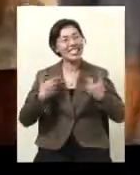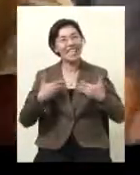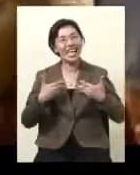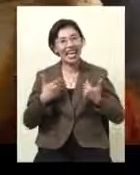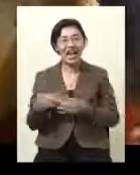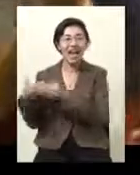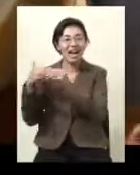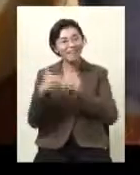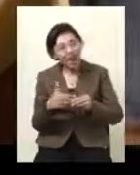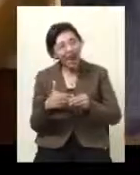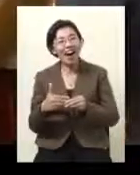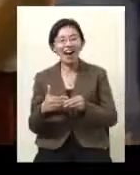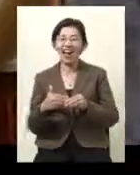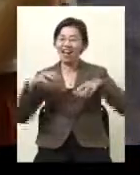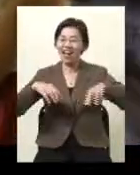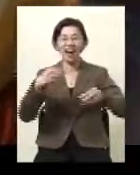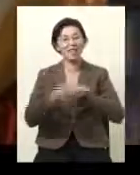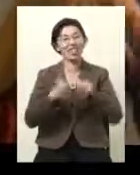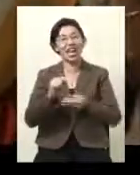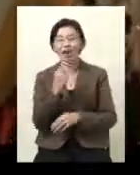คุณพ่อก็ดีใจที่ได้พาหนูมา